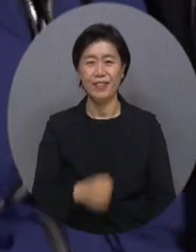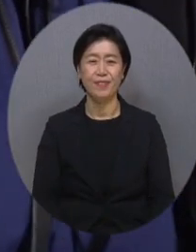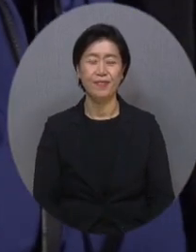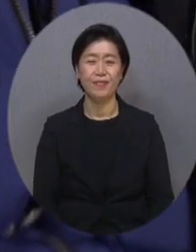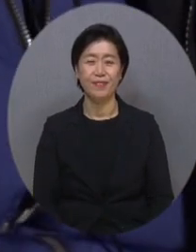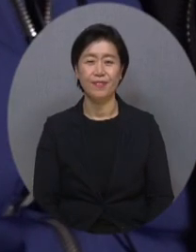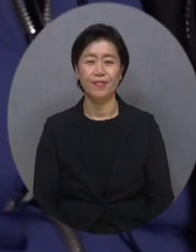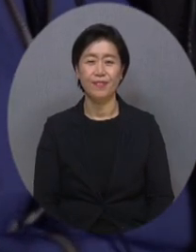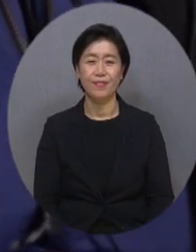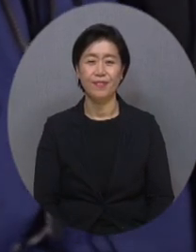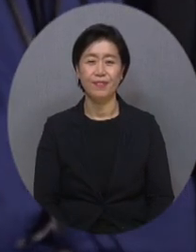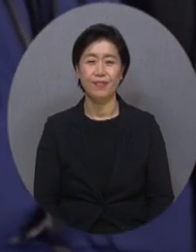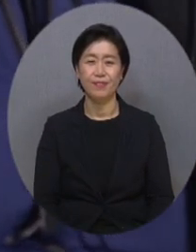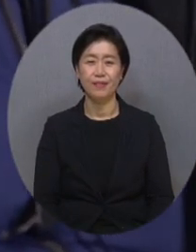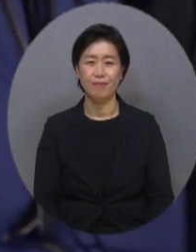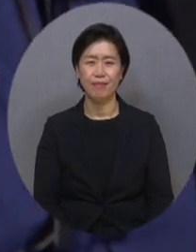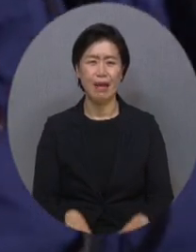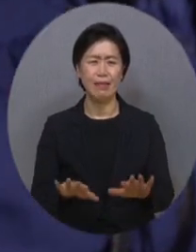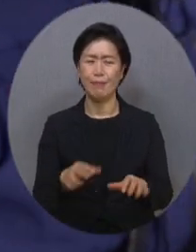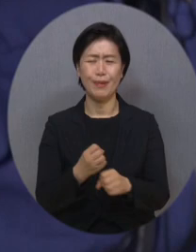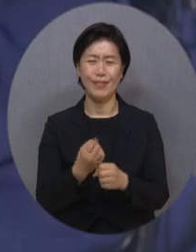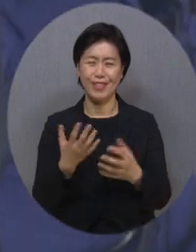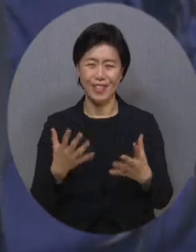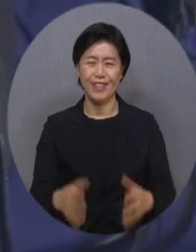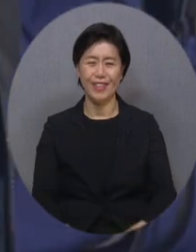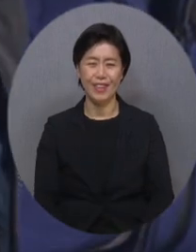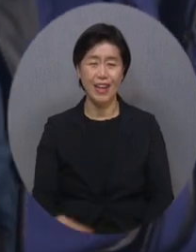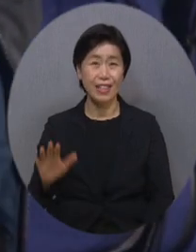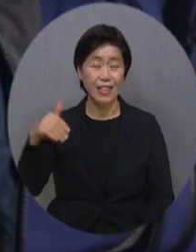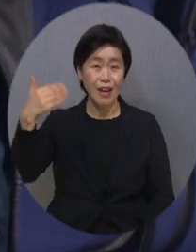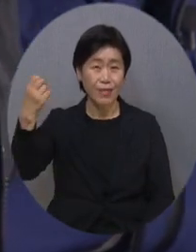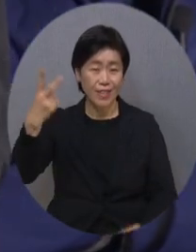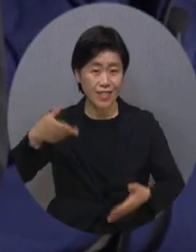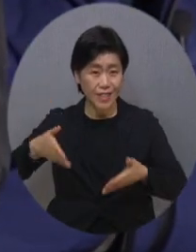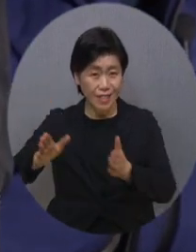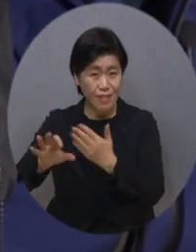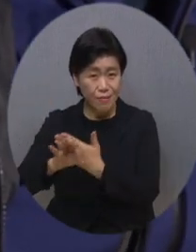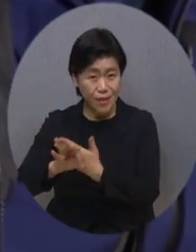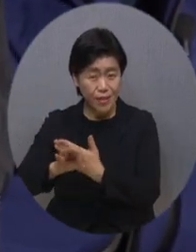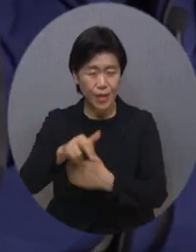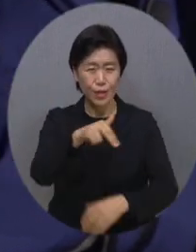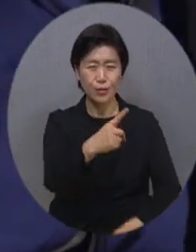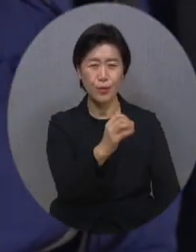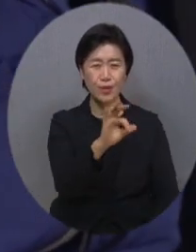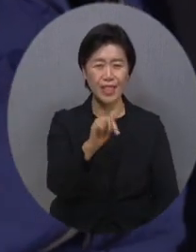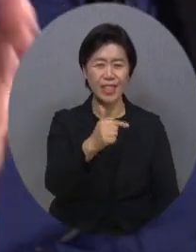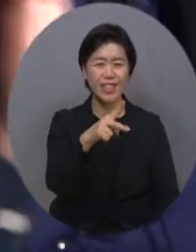야, 요번 생은 어쩔 수 없으니까. 어? 다음 생에서 어떻게 조인성이나